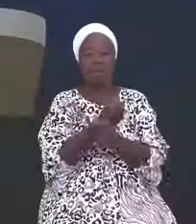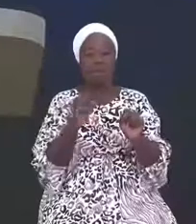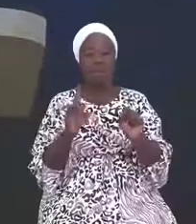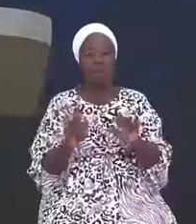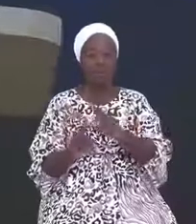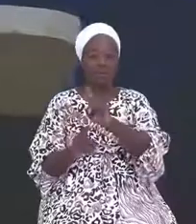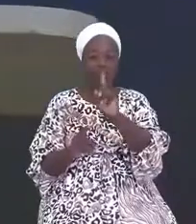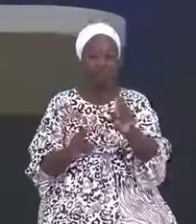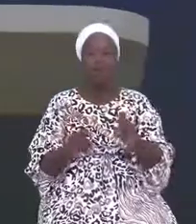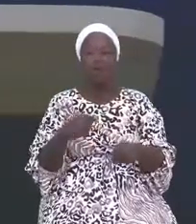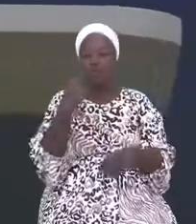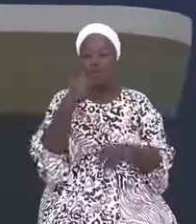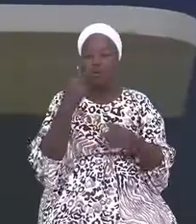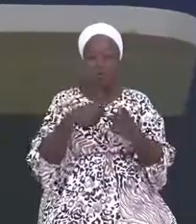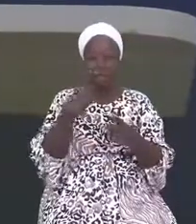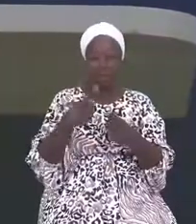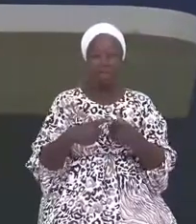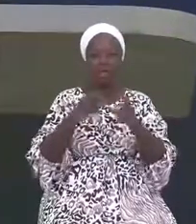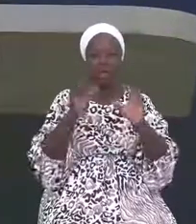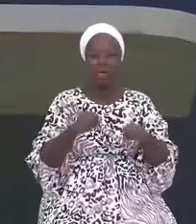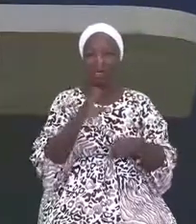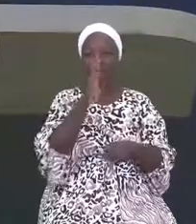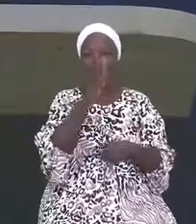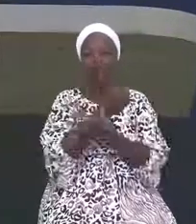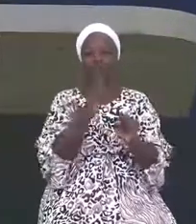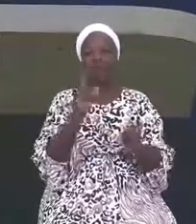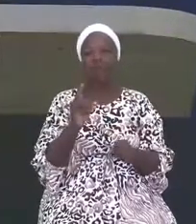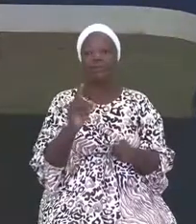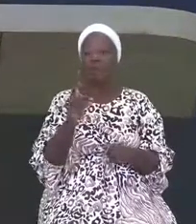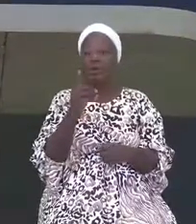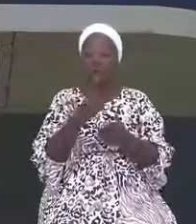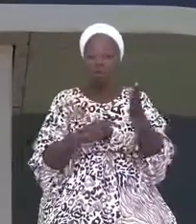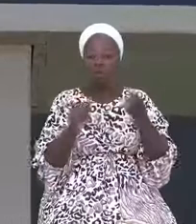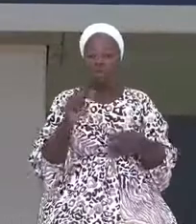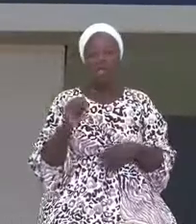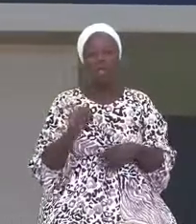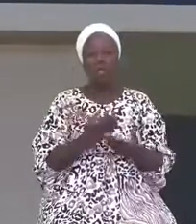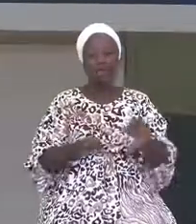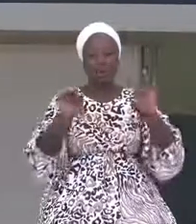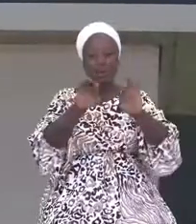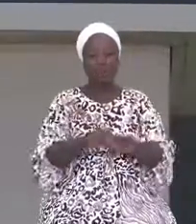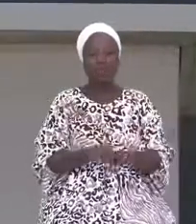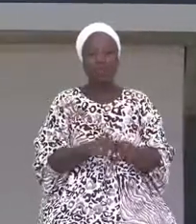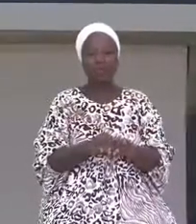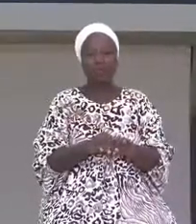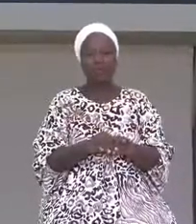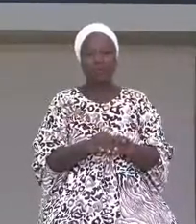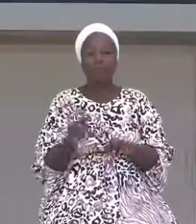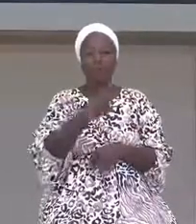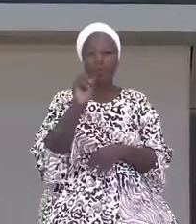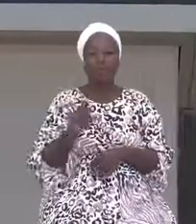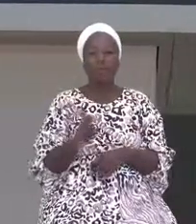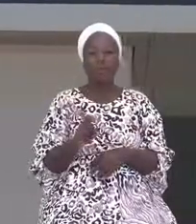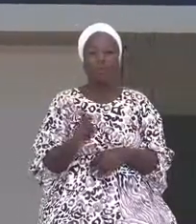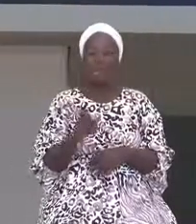Qui peut donc être sauvé? Oh, quelle question importante! Comme nous pensons au